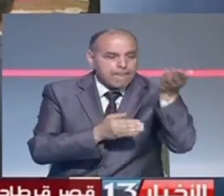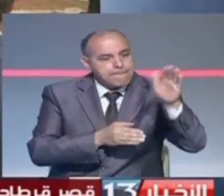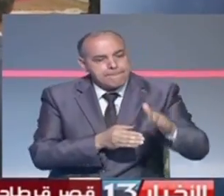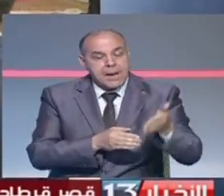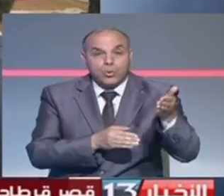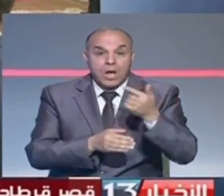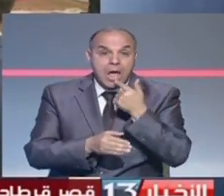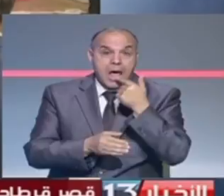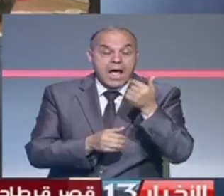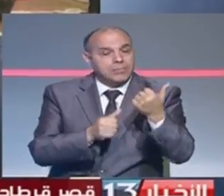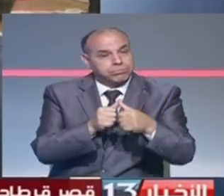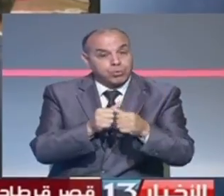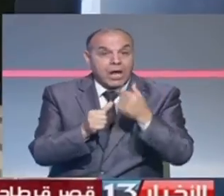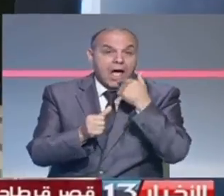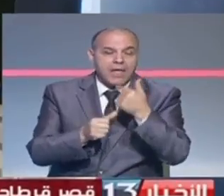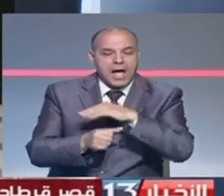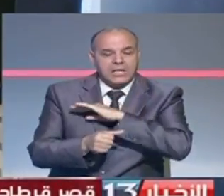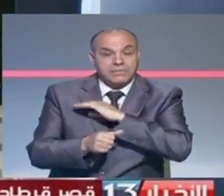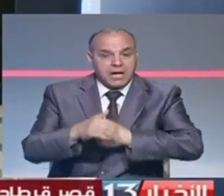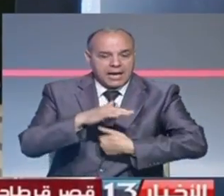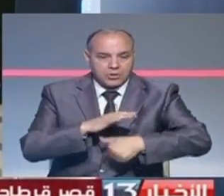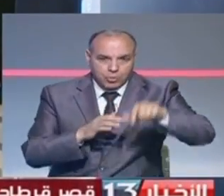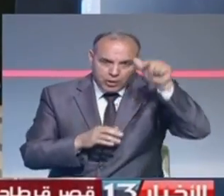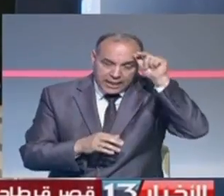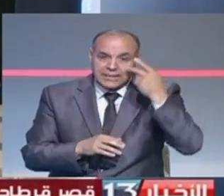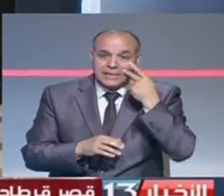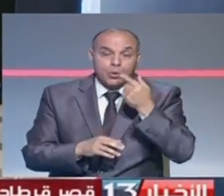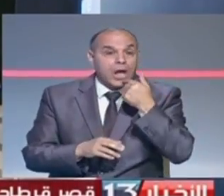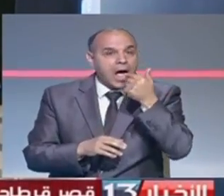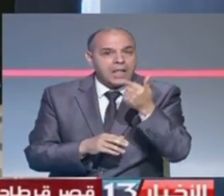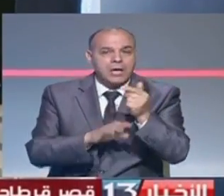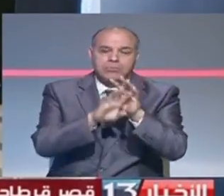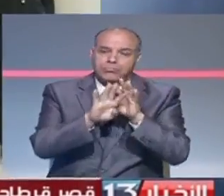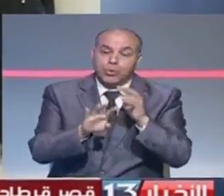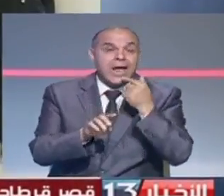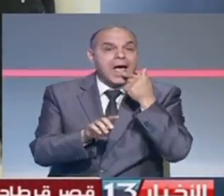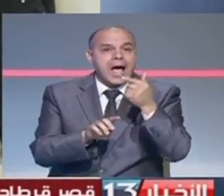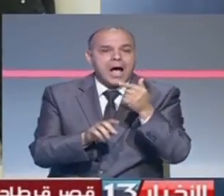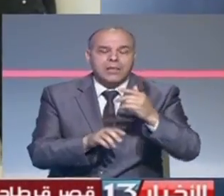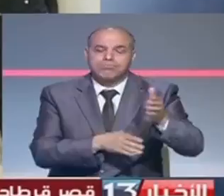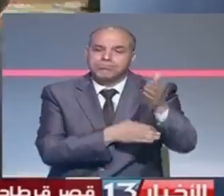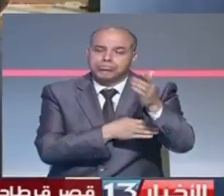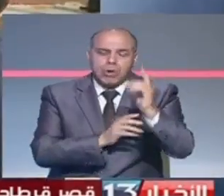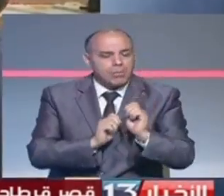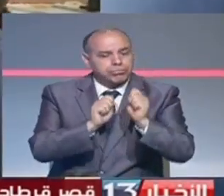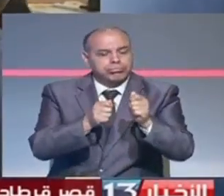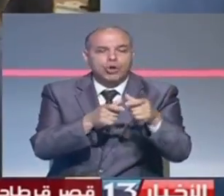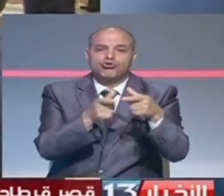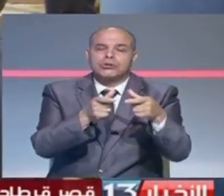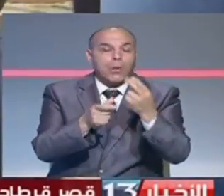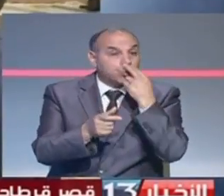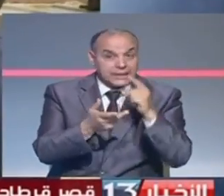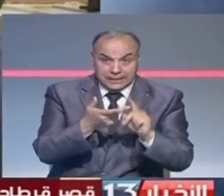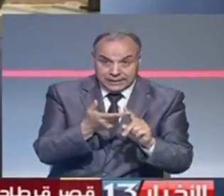وبهذه المناسبه اشرف رئيس الجمهوريه قيس تصعيد على موكب حيا خلاله مجهود هذه المؤسسه